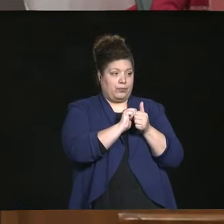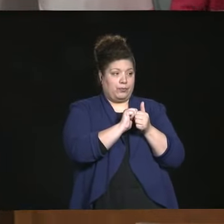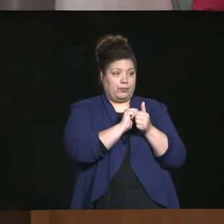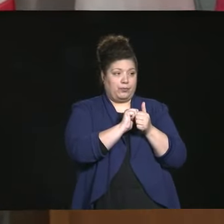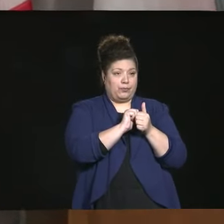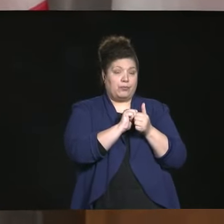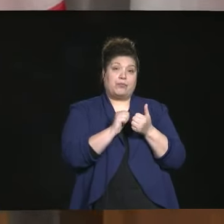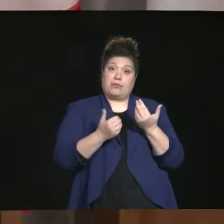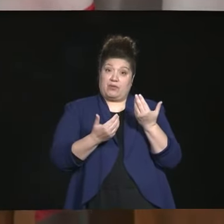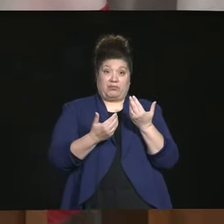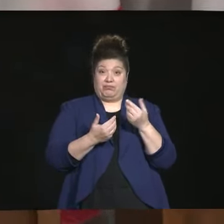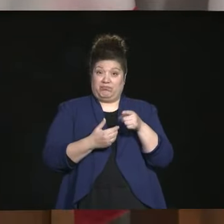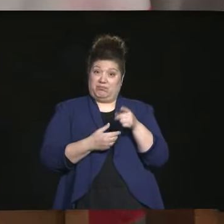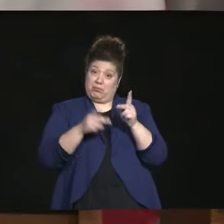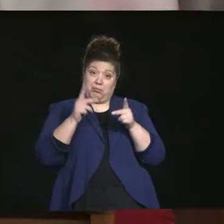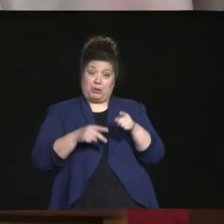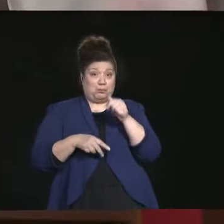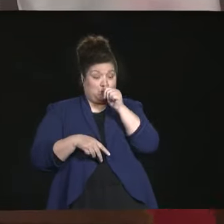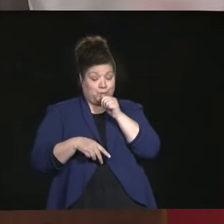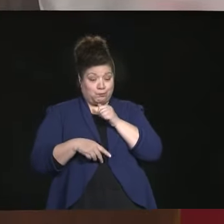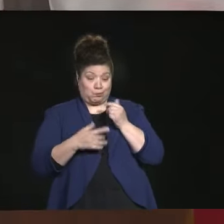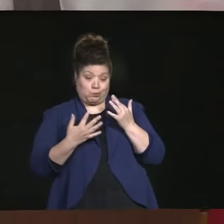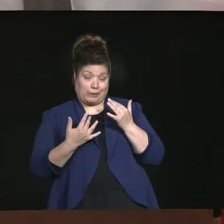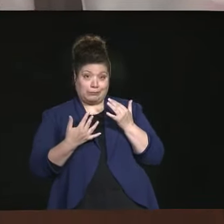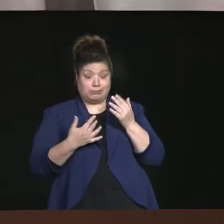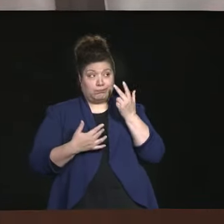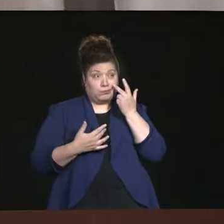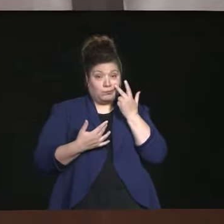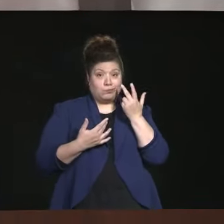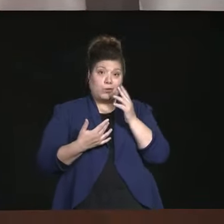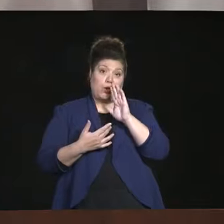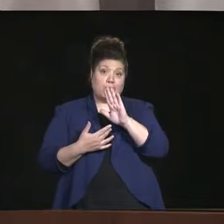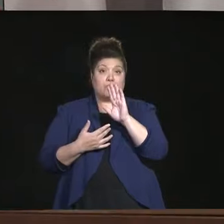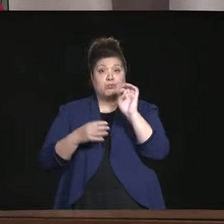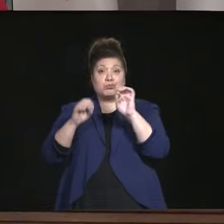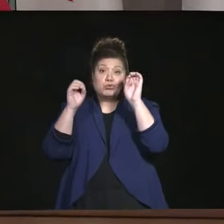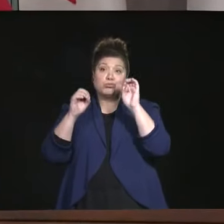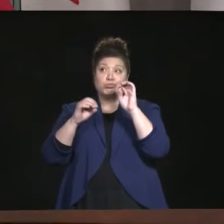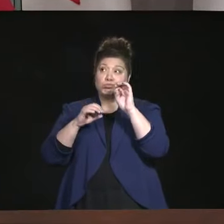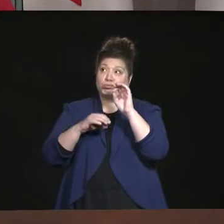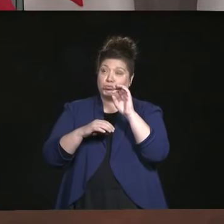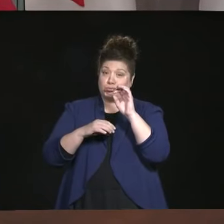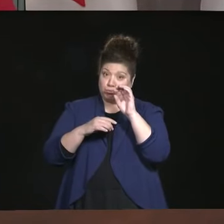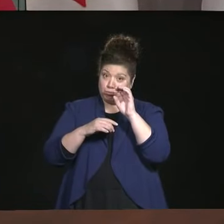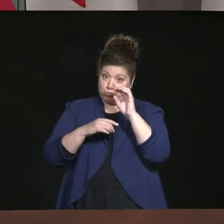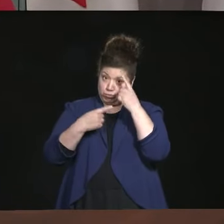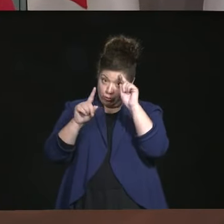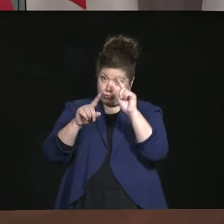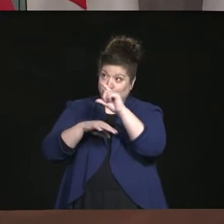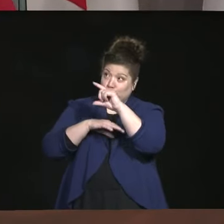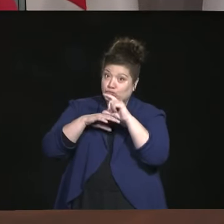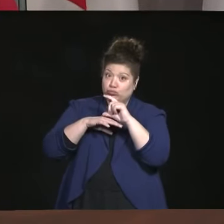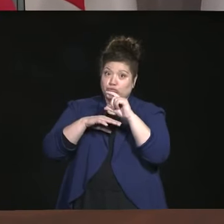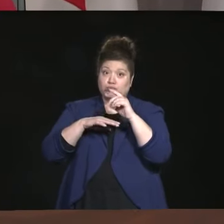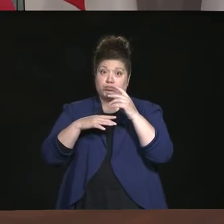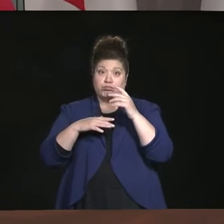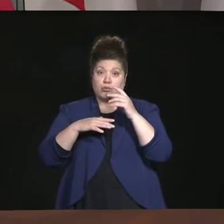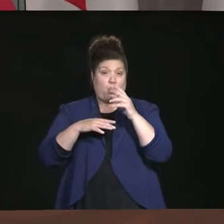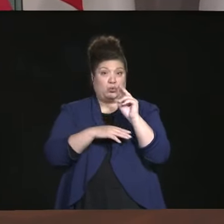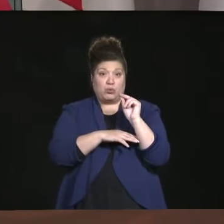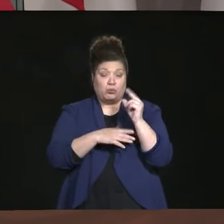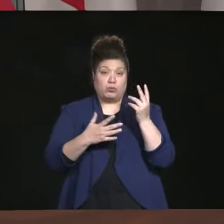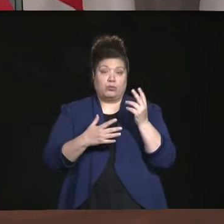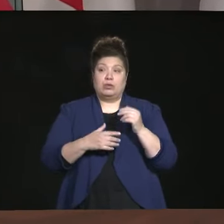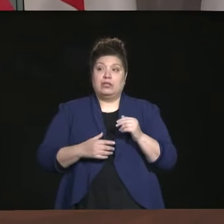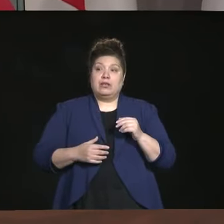Comme on a expliqué, c'est une situation extraordinaire et notre gouvernement